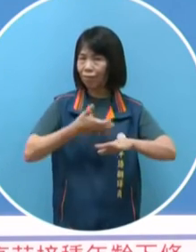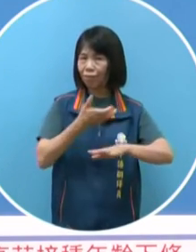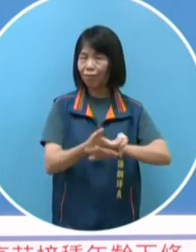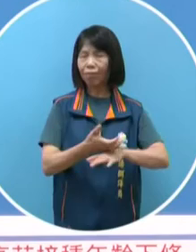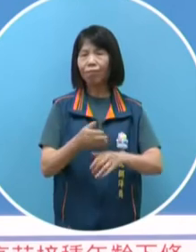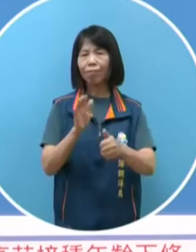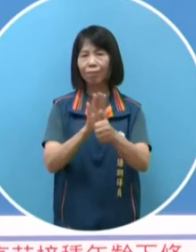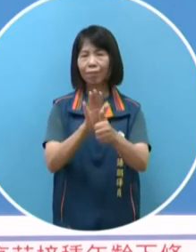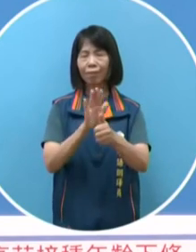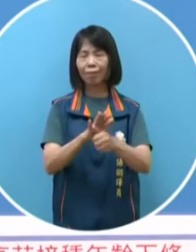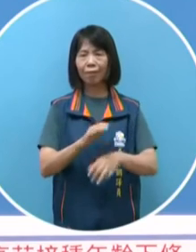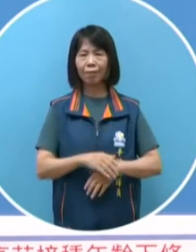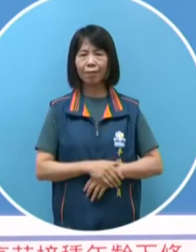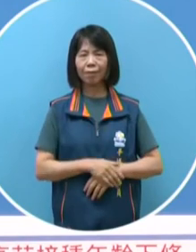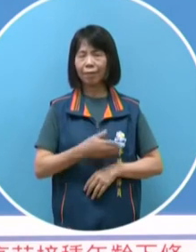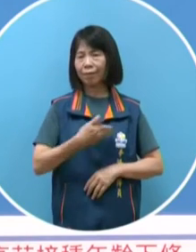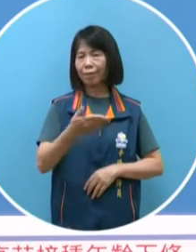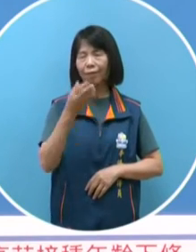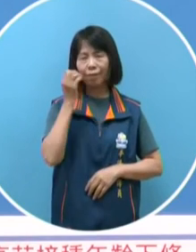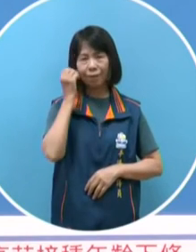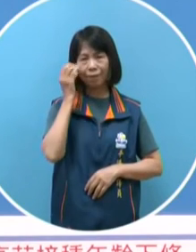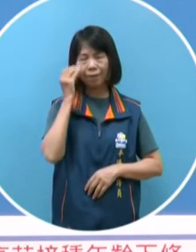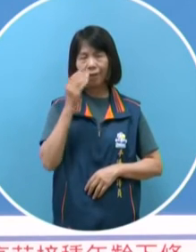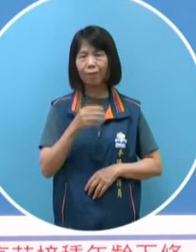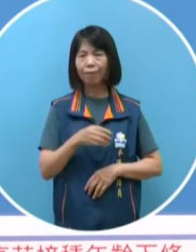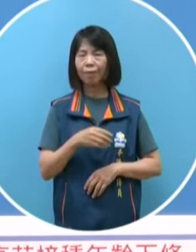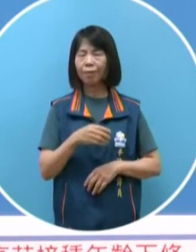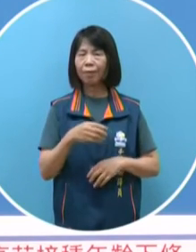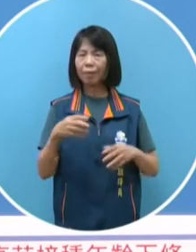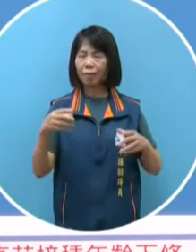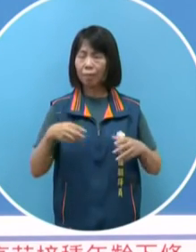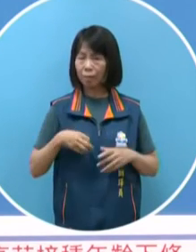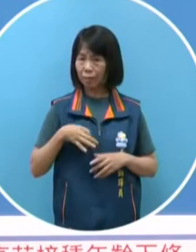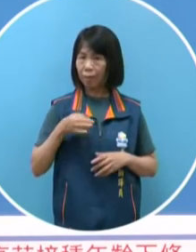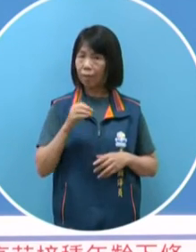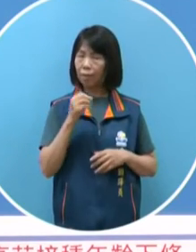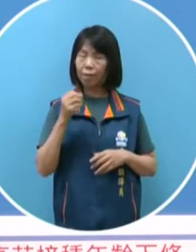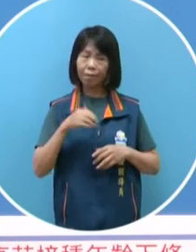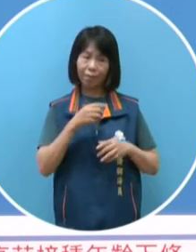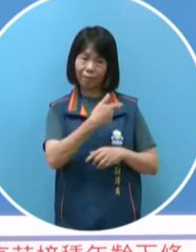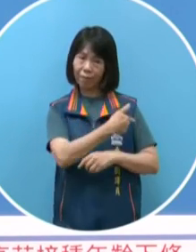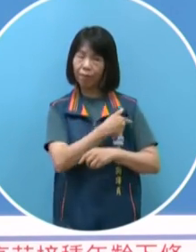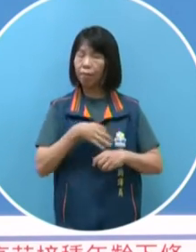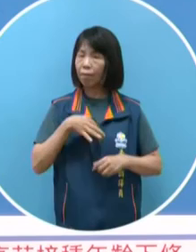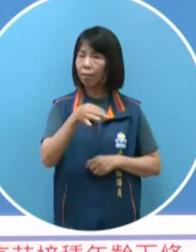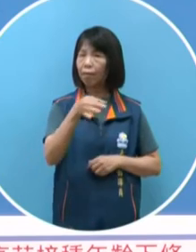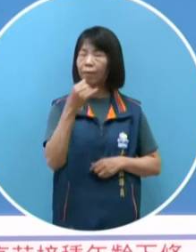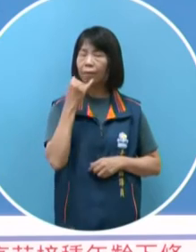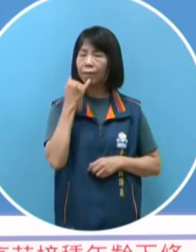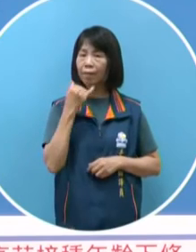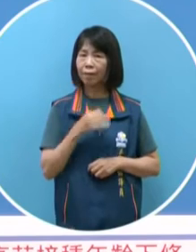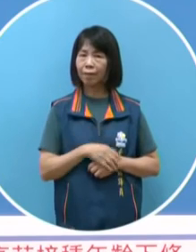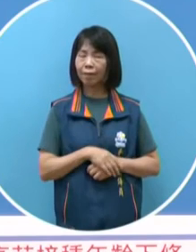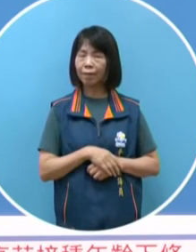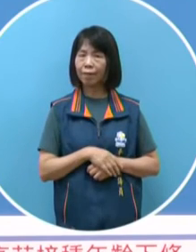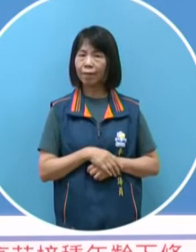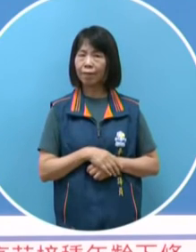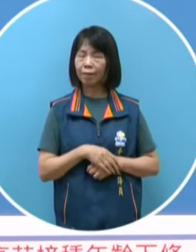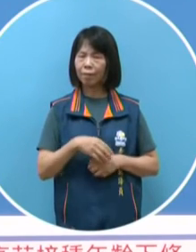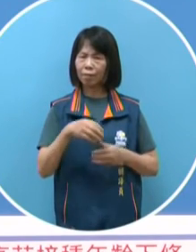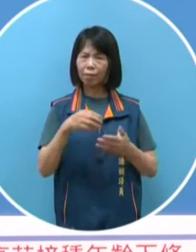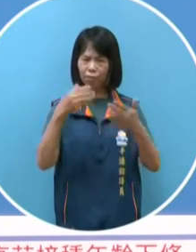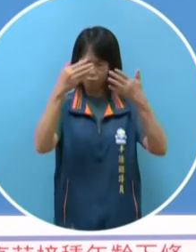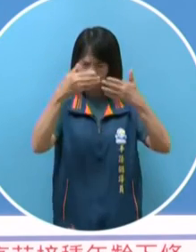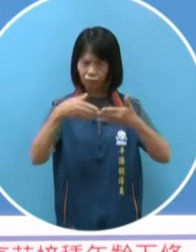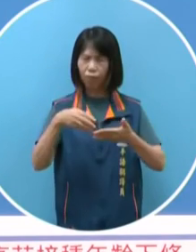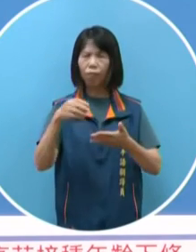来尽心，让我们花莲我们可以购买疫苗的进度能够赶快来核定，